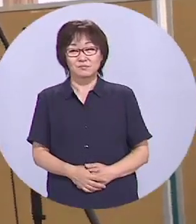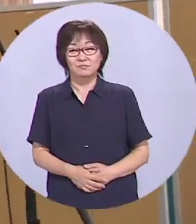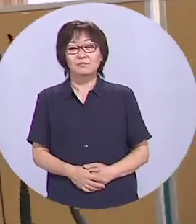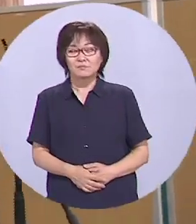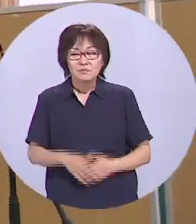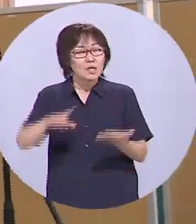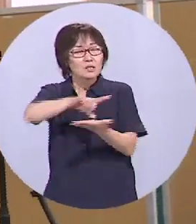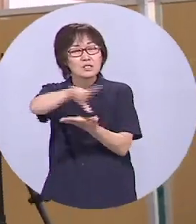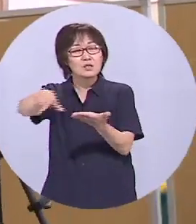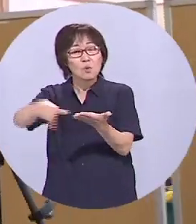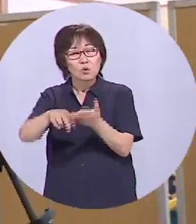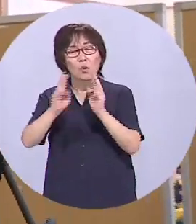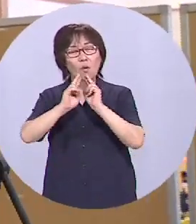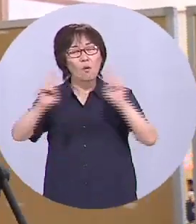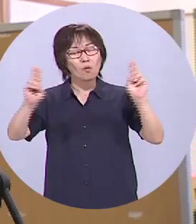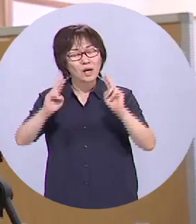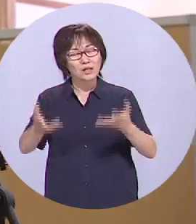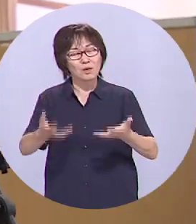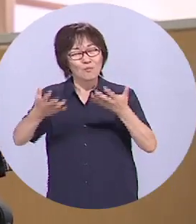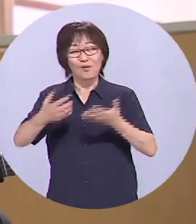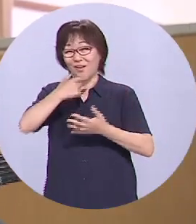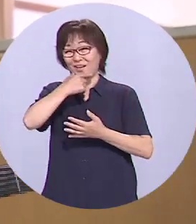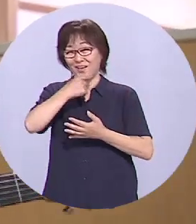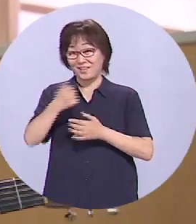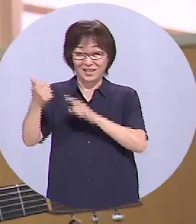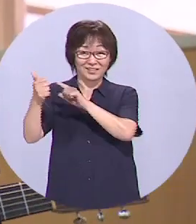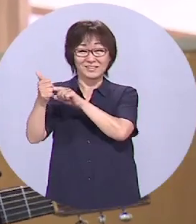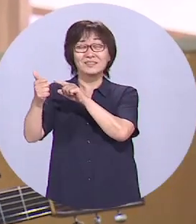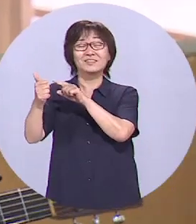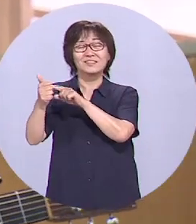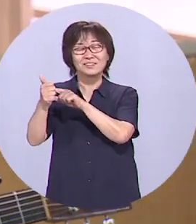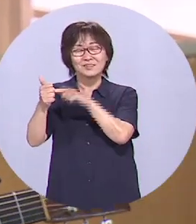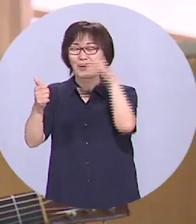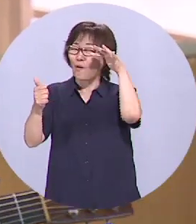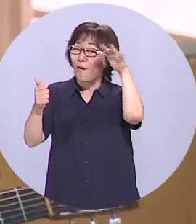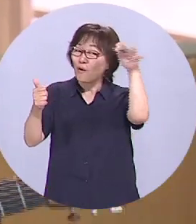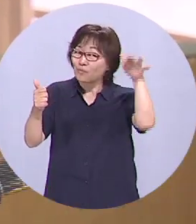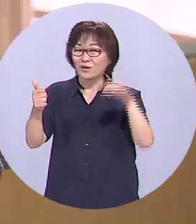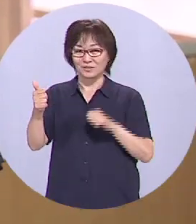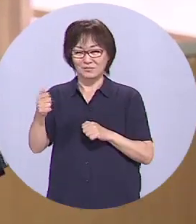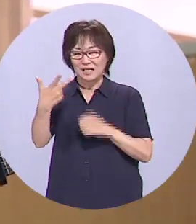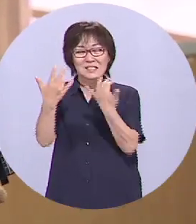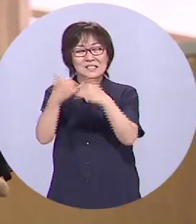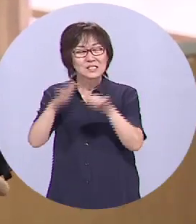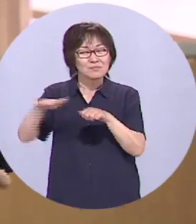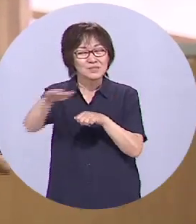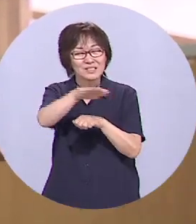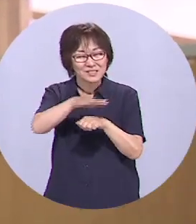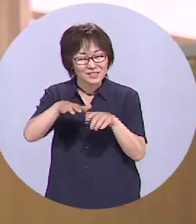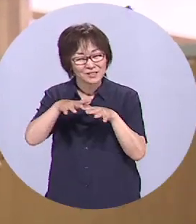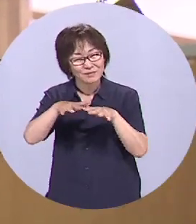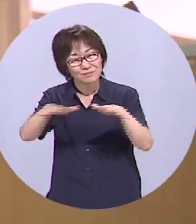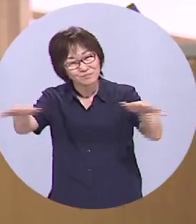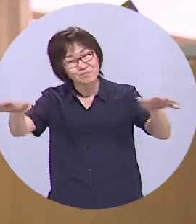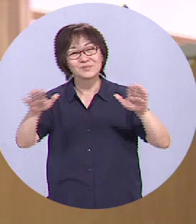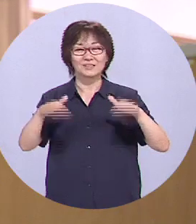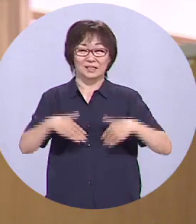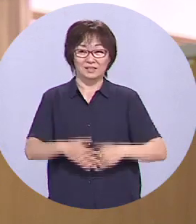地元を音楽で盛り上げたいと願う杉山さんの思いは市民の心に響き始めています。